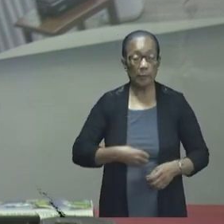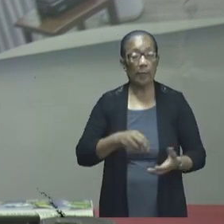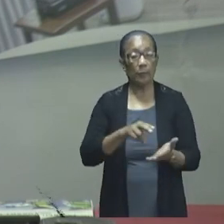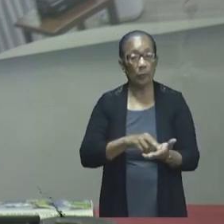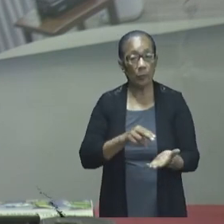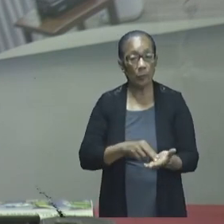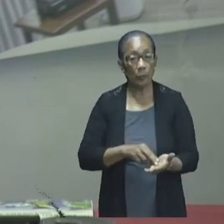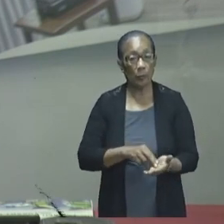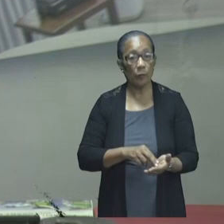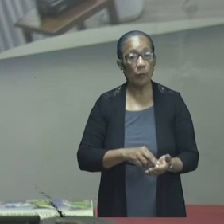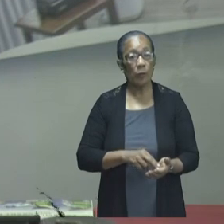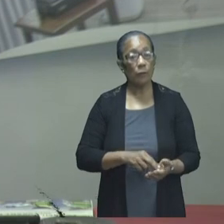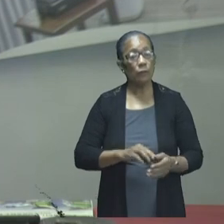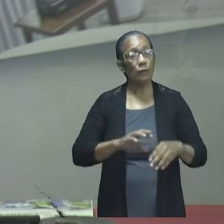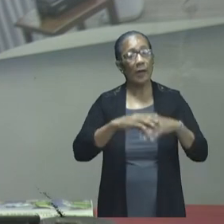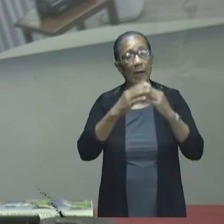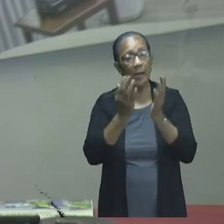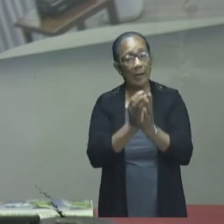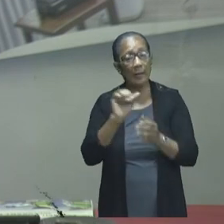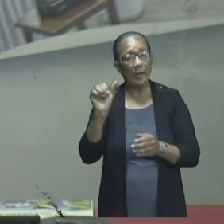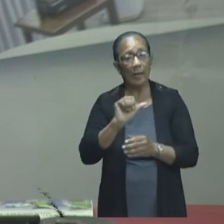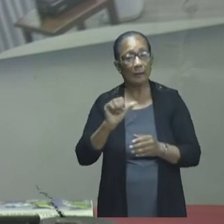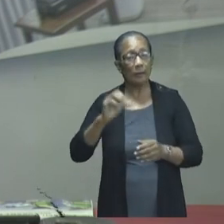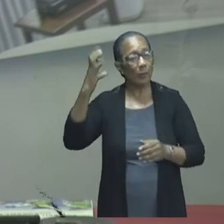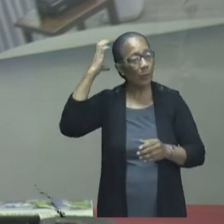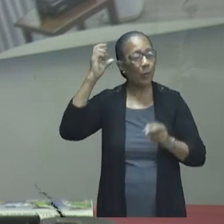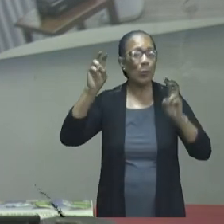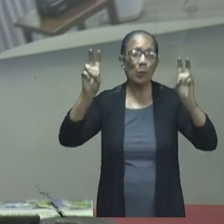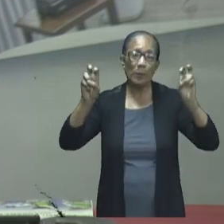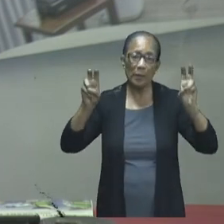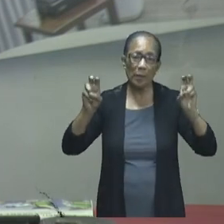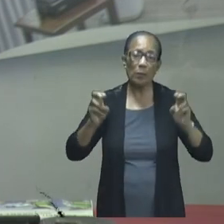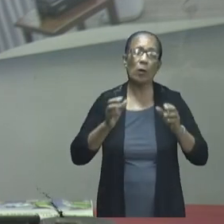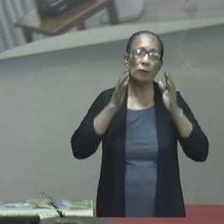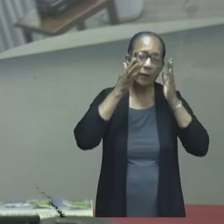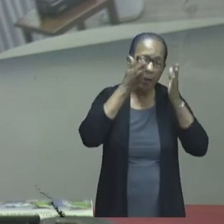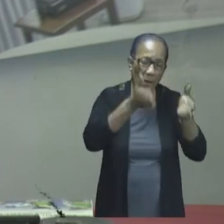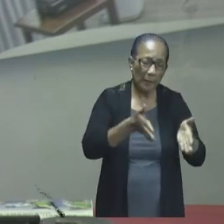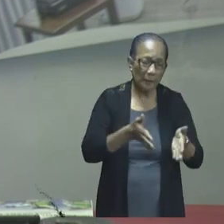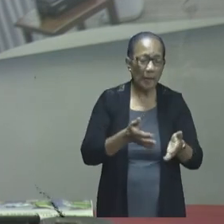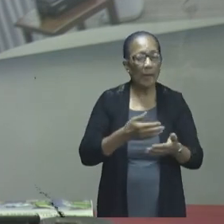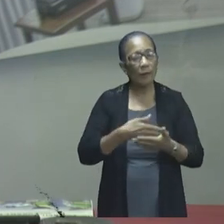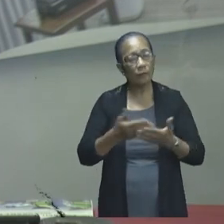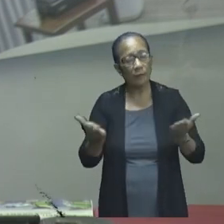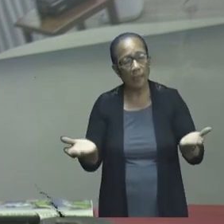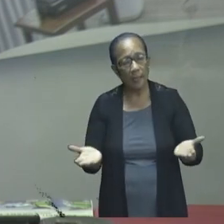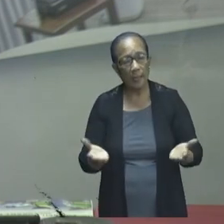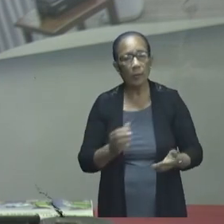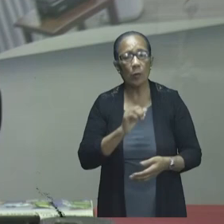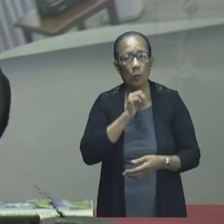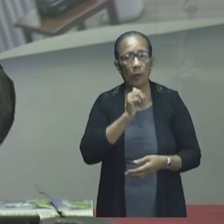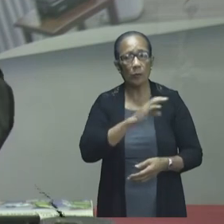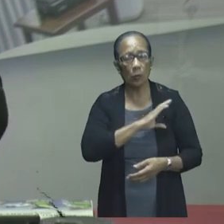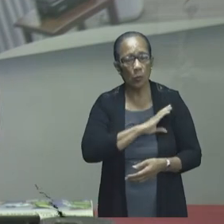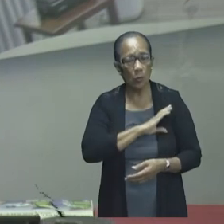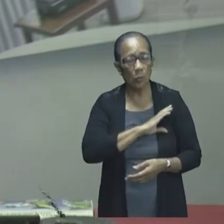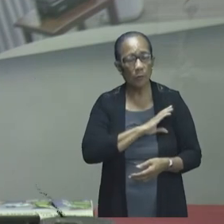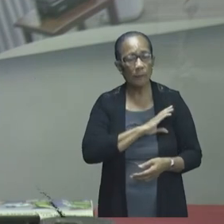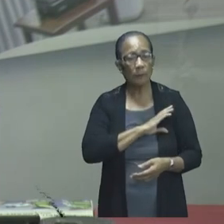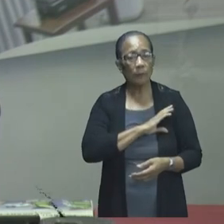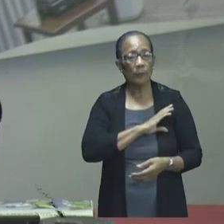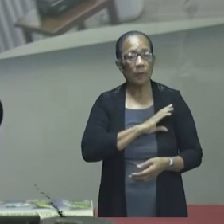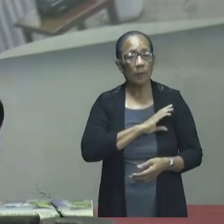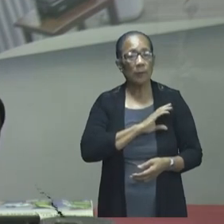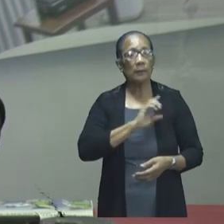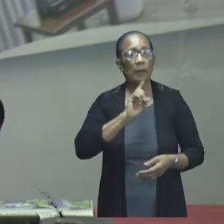allerlei issues of van problemen af te lezen van aandacht af te leiden of wat dan ook dan wordt opgegeven met als